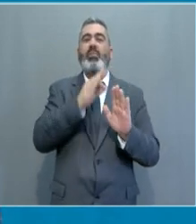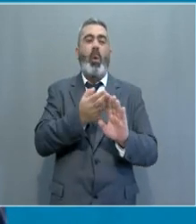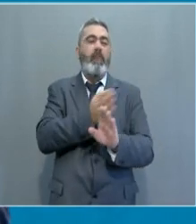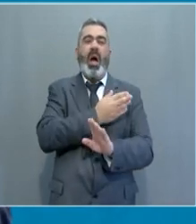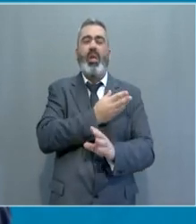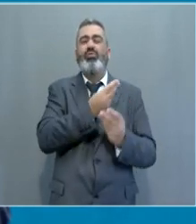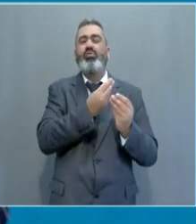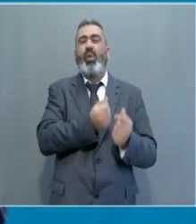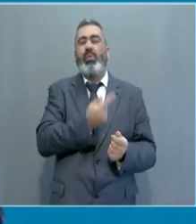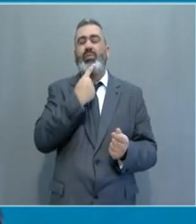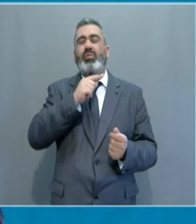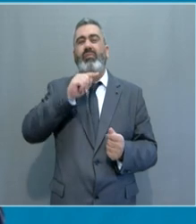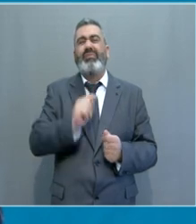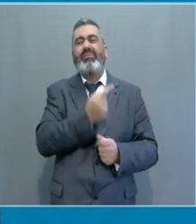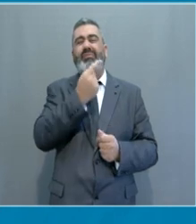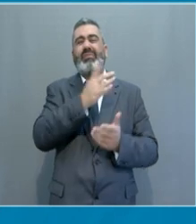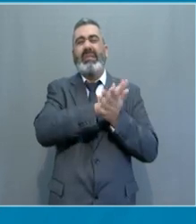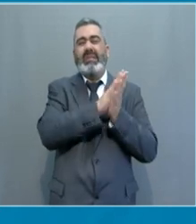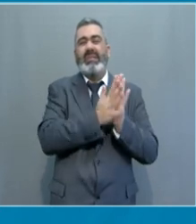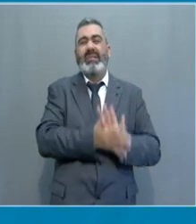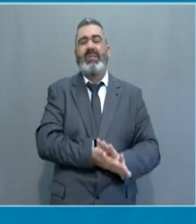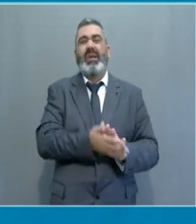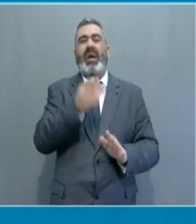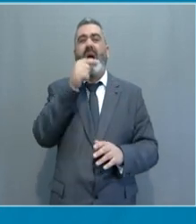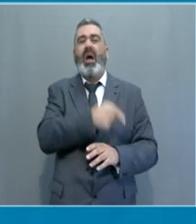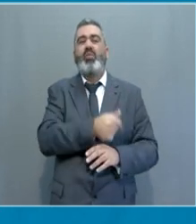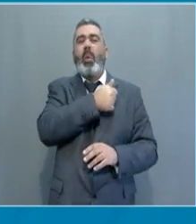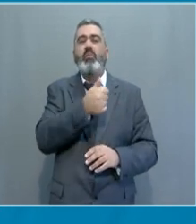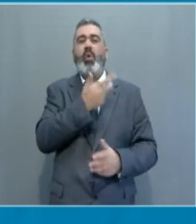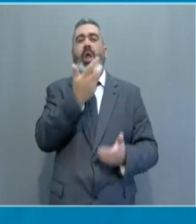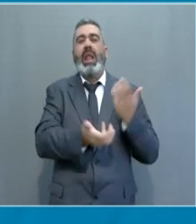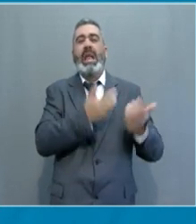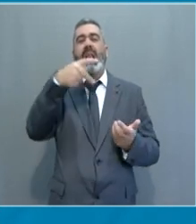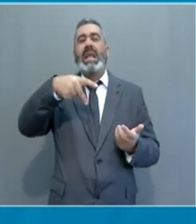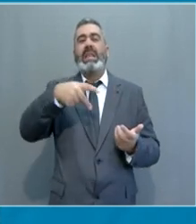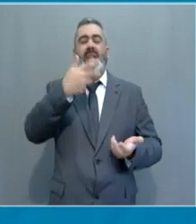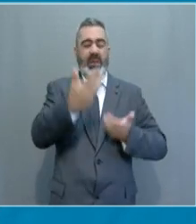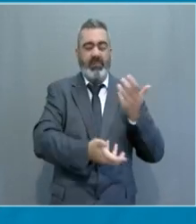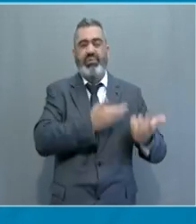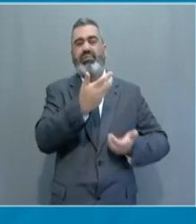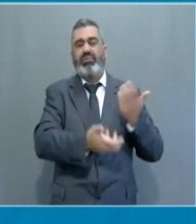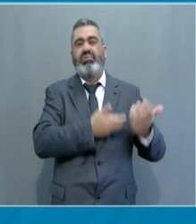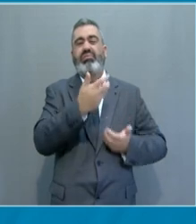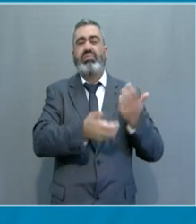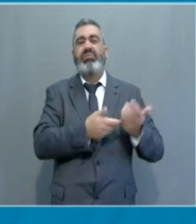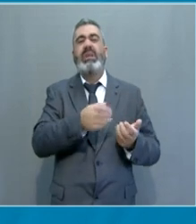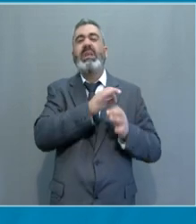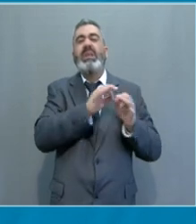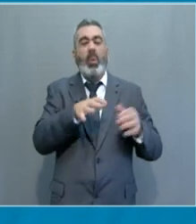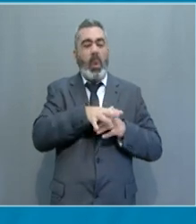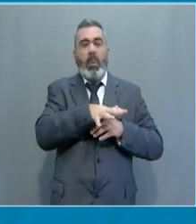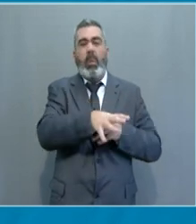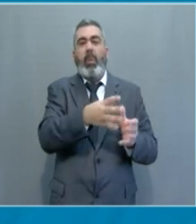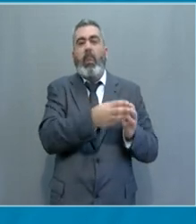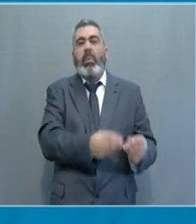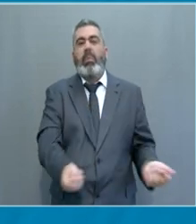που στηριζόταν, όπως πολλές φορές ακούμε εδώ, στη μονοκαλλιέργεια του Λιγνίτη, καταδικασμένο να σβήσει σε κάθε περίπτωση με